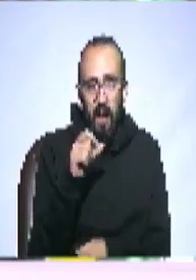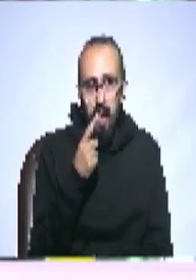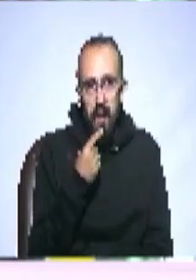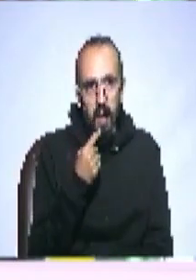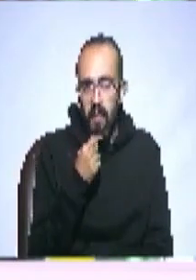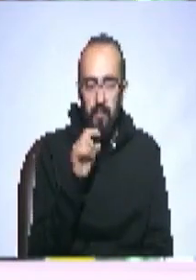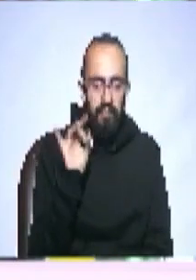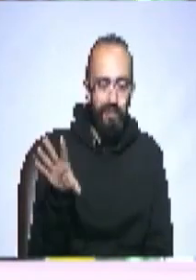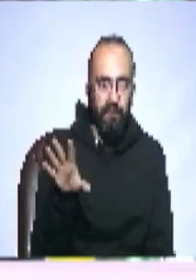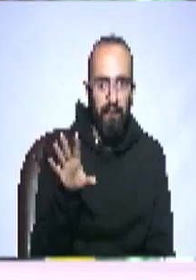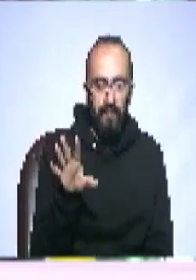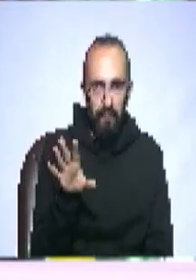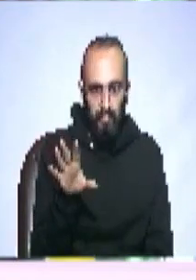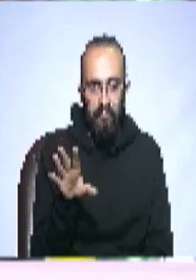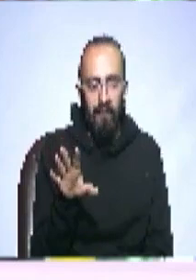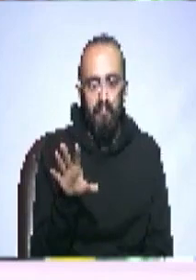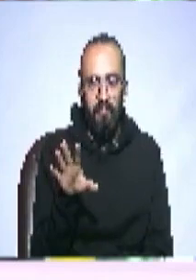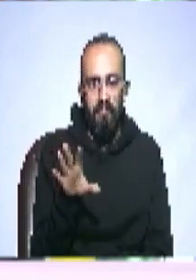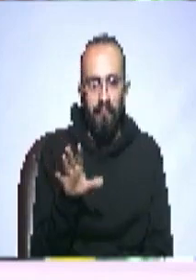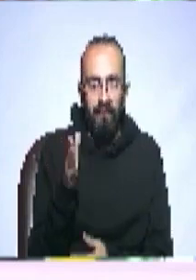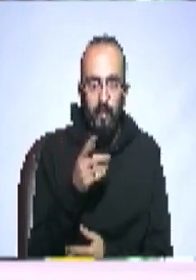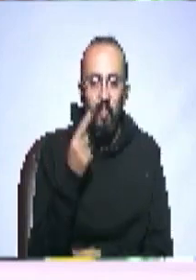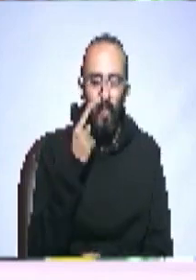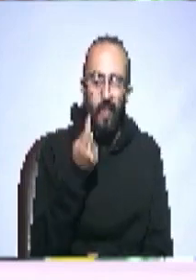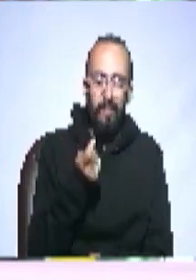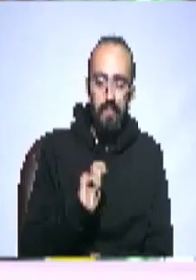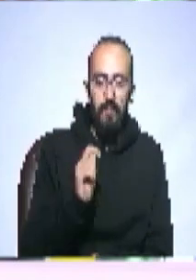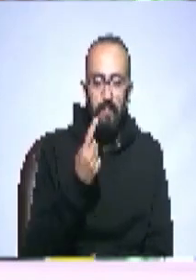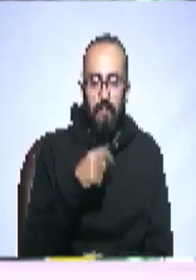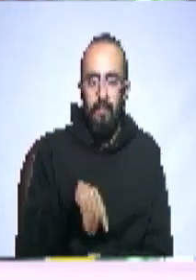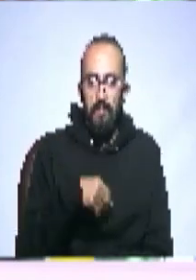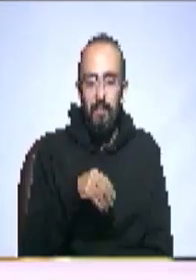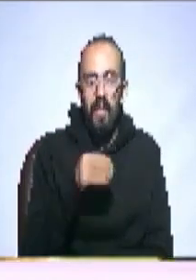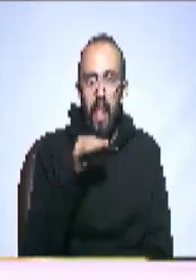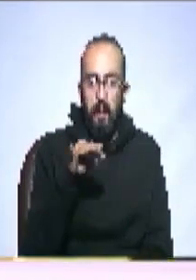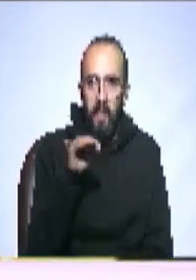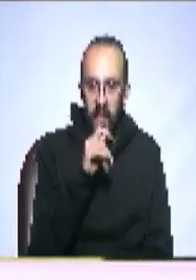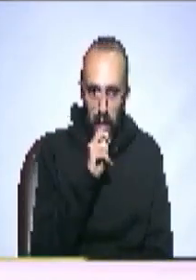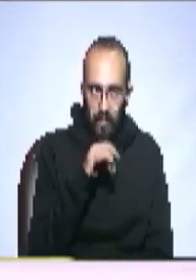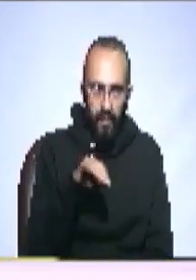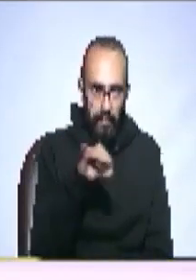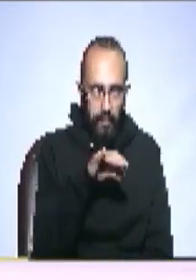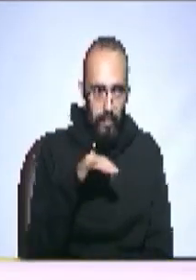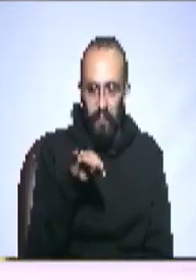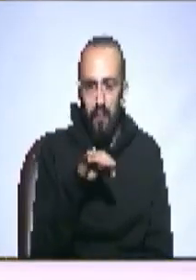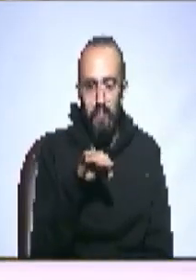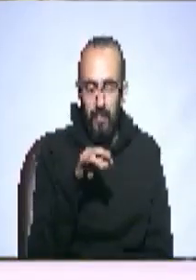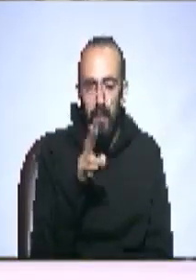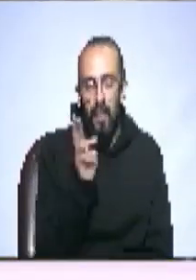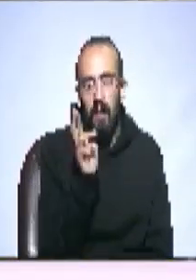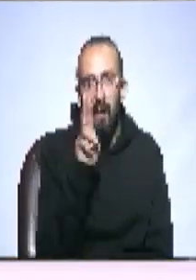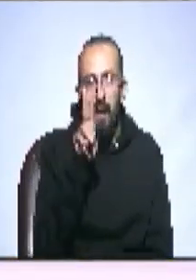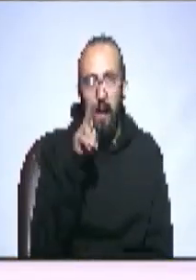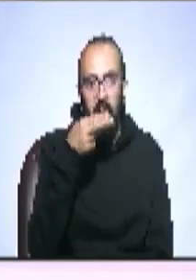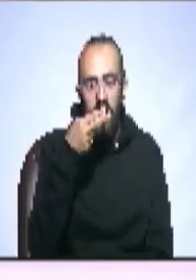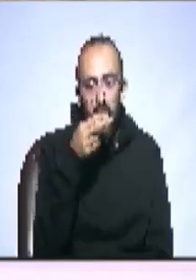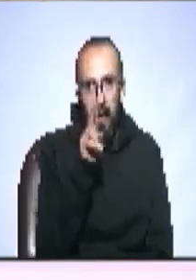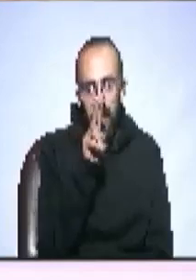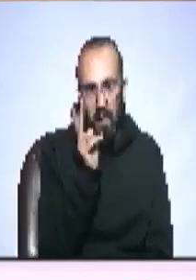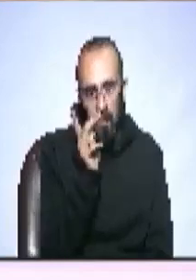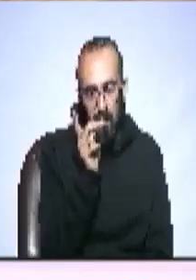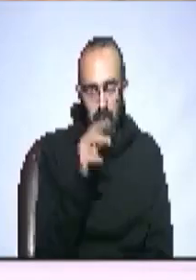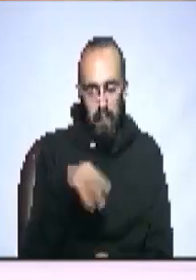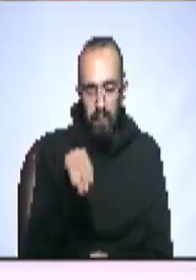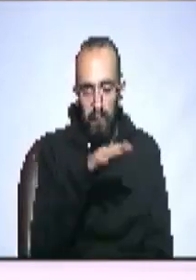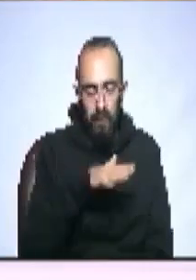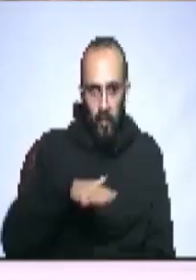الطماطميه ومعلقه سكر مع الكلام ده كله، وهنحط ملح وفلفل وبهارات لحمه وشويه كزبره ناشفه، شويه زعتر على الوش، زعتر